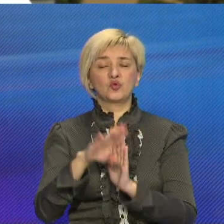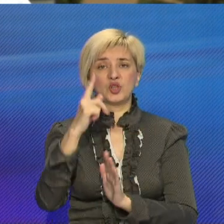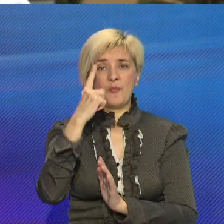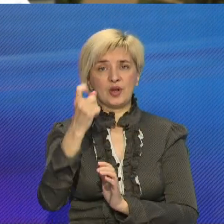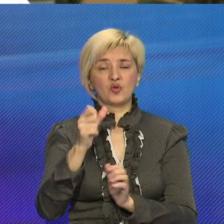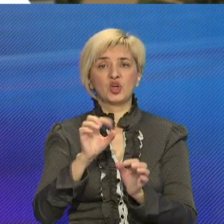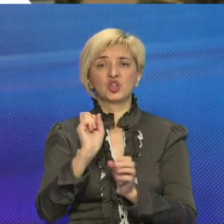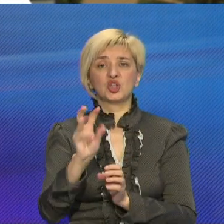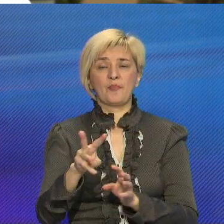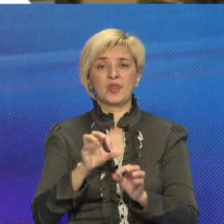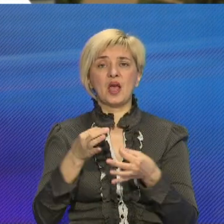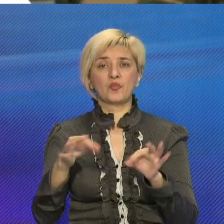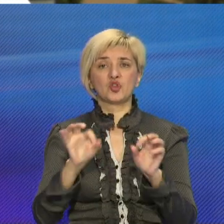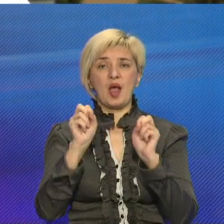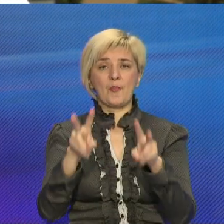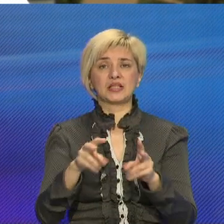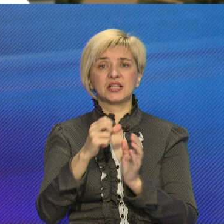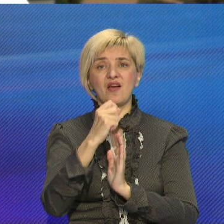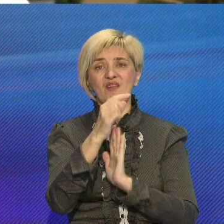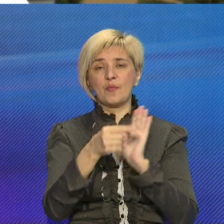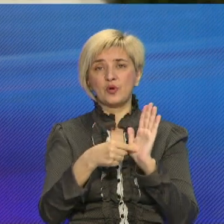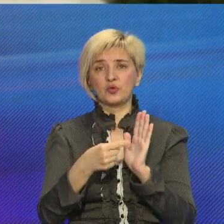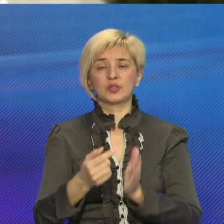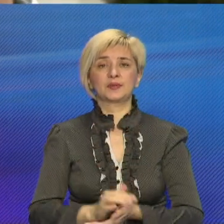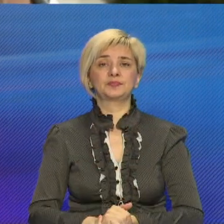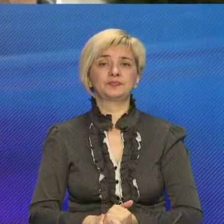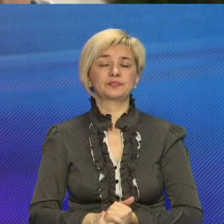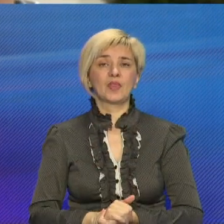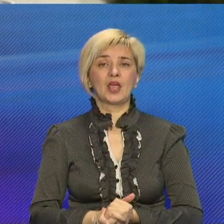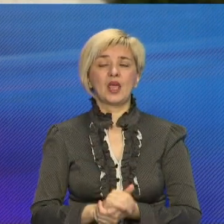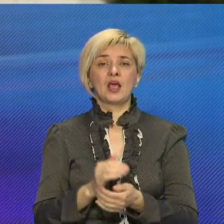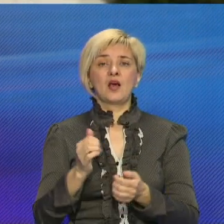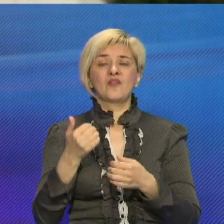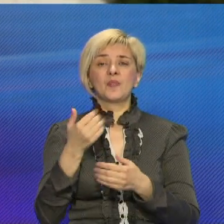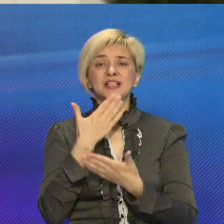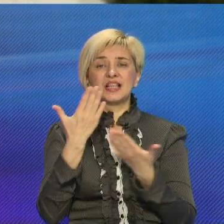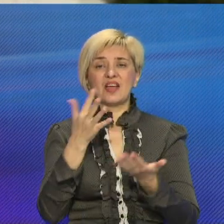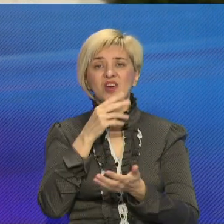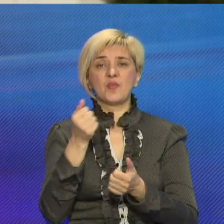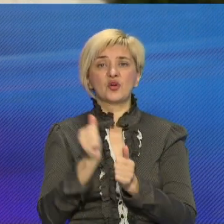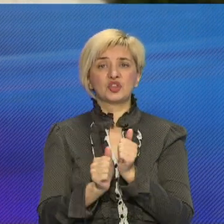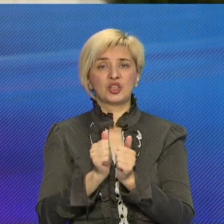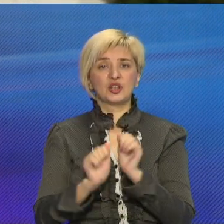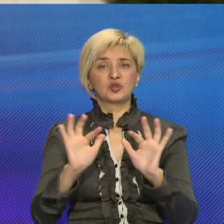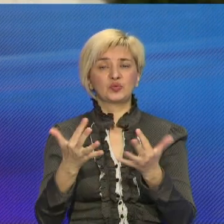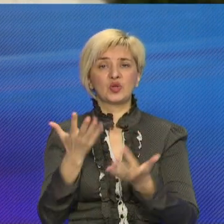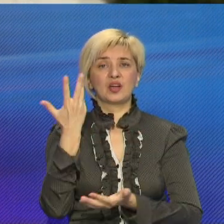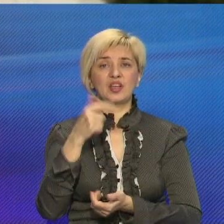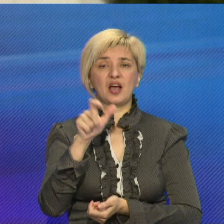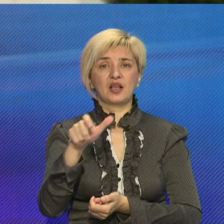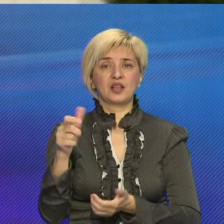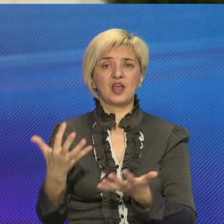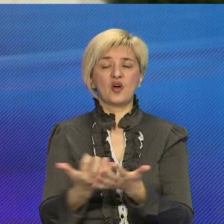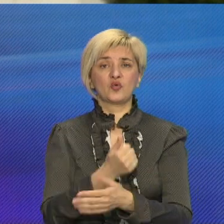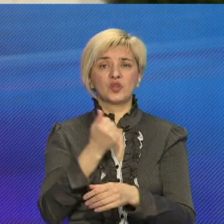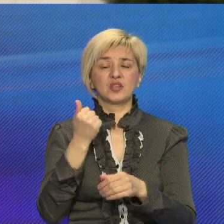допустить опасные вопросы, которые могут быть возникнуть. В последнее время участились случаи, когда граждане находят в мусорках,